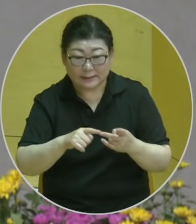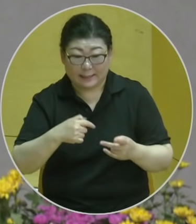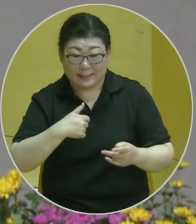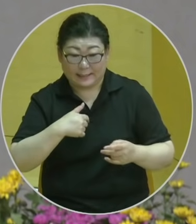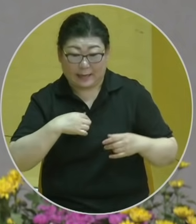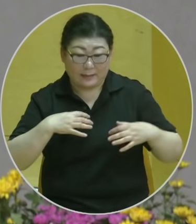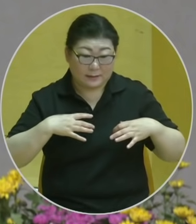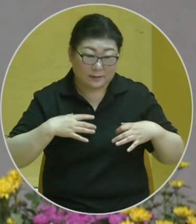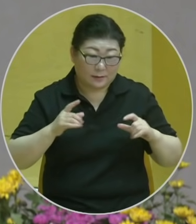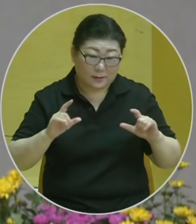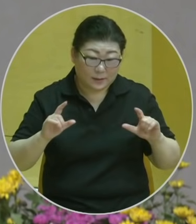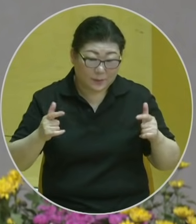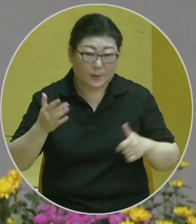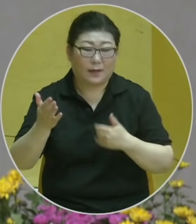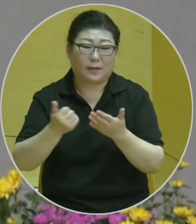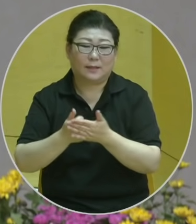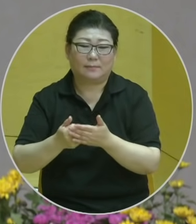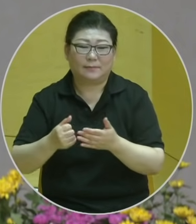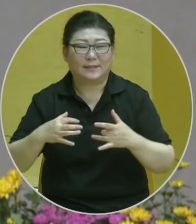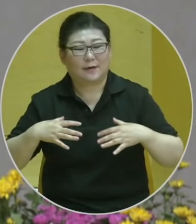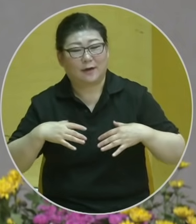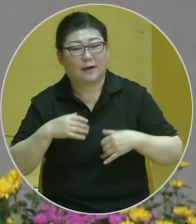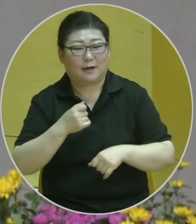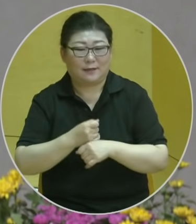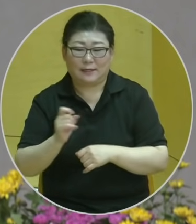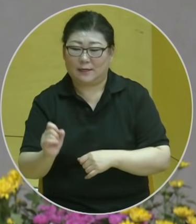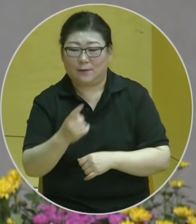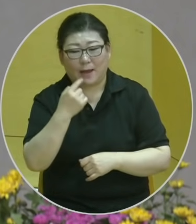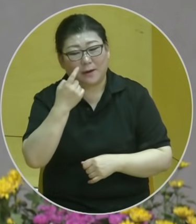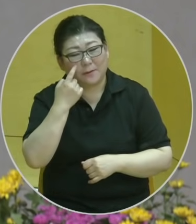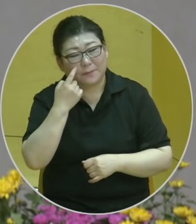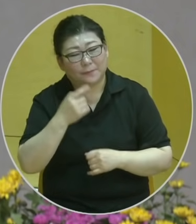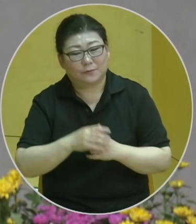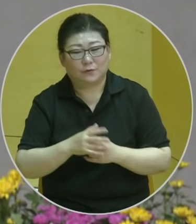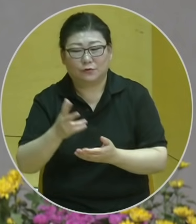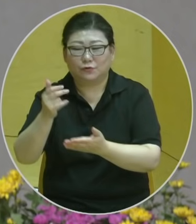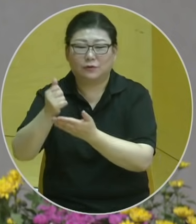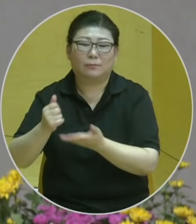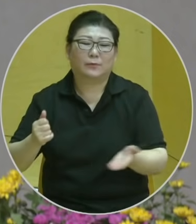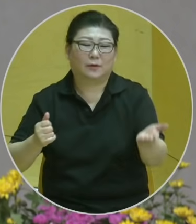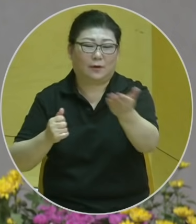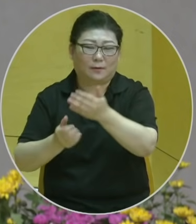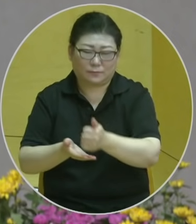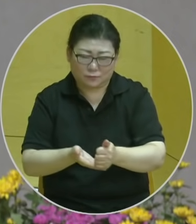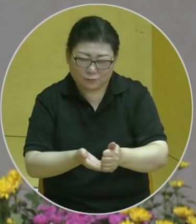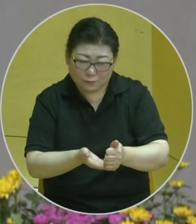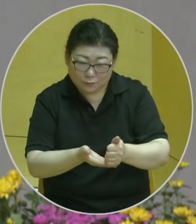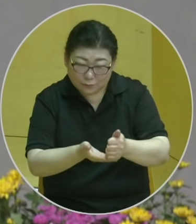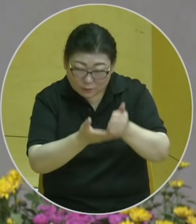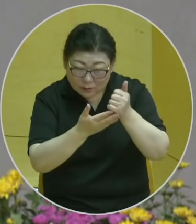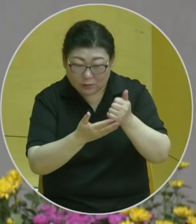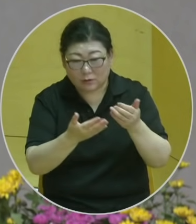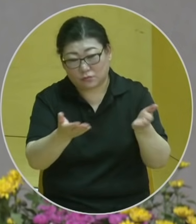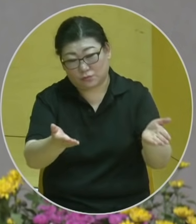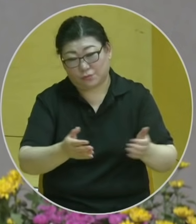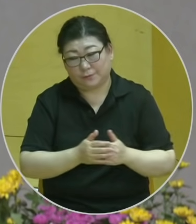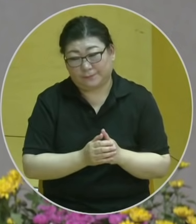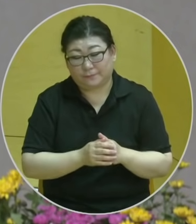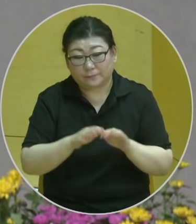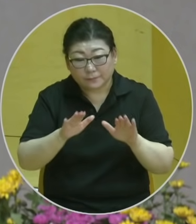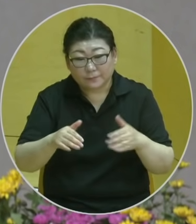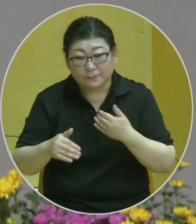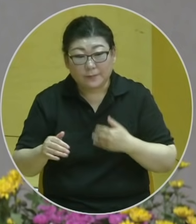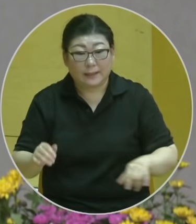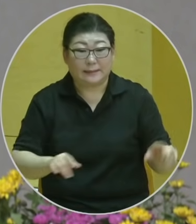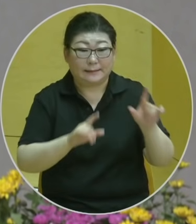아니라 하나님을 드러내는 기회로 삼아보십시오. 주께서 여러분을 존귀하고 높여주십니다. 그리고 오늘 내가 살아가는 할